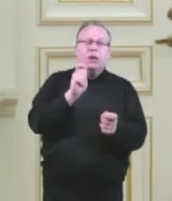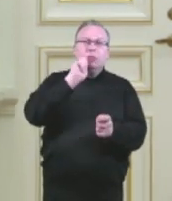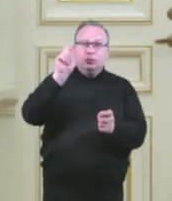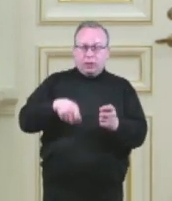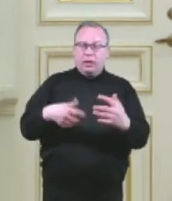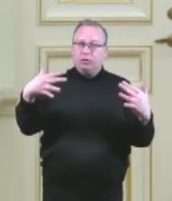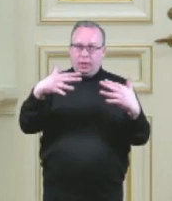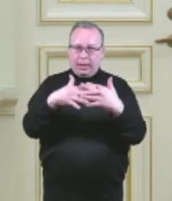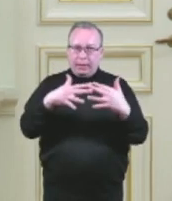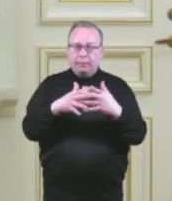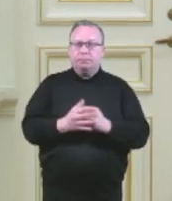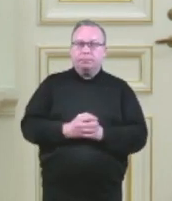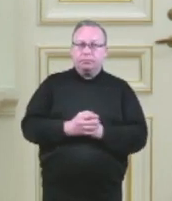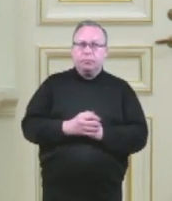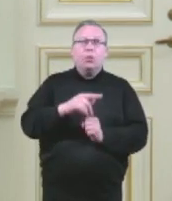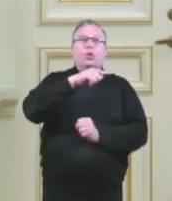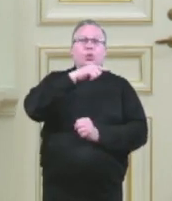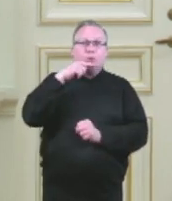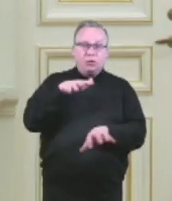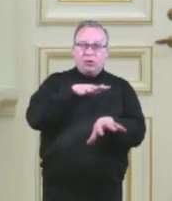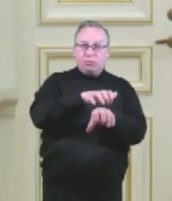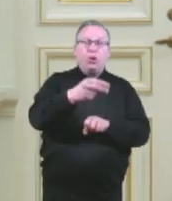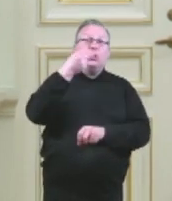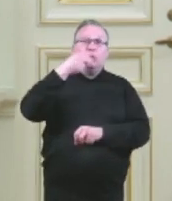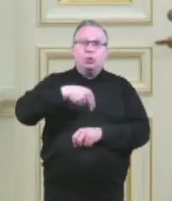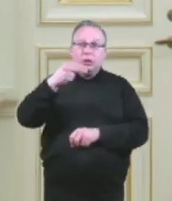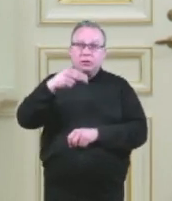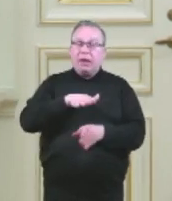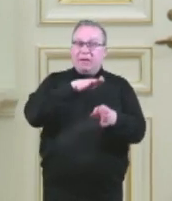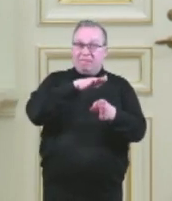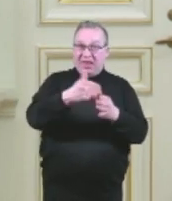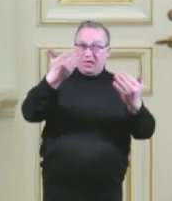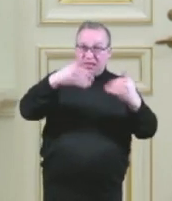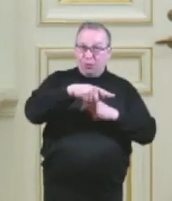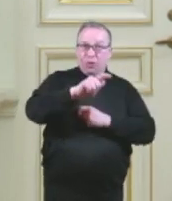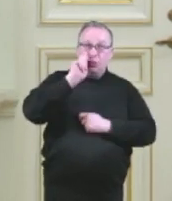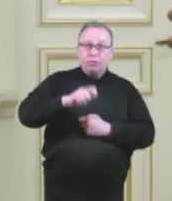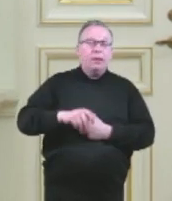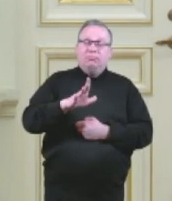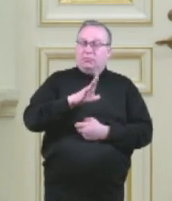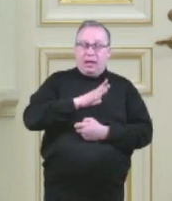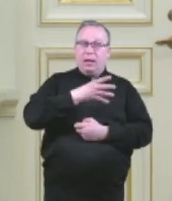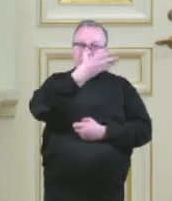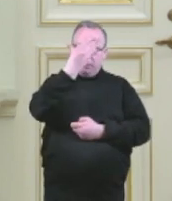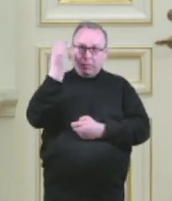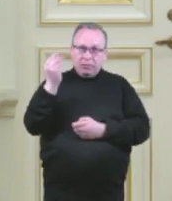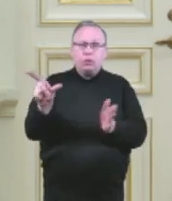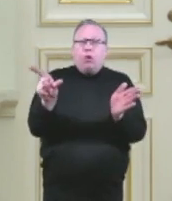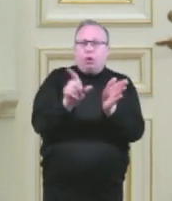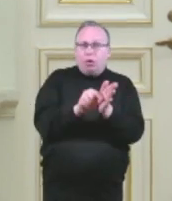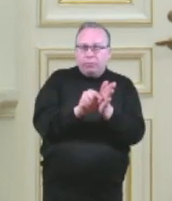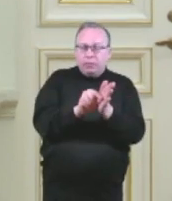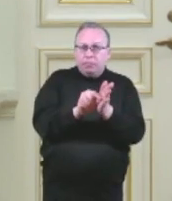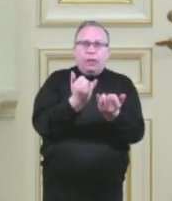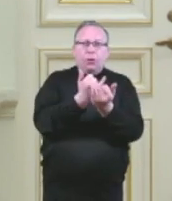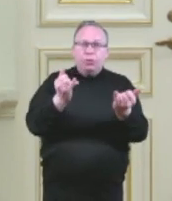Ukrainoje. Rusijos agresijos nusikaltimai įvykdyti Ukrainoje negali būti užmiršti. Privalome užtikrinti,